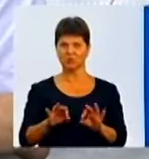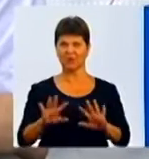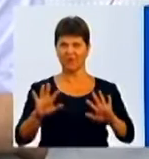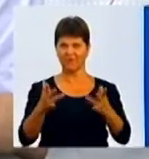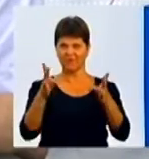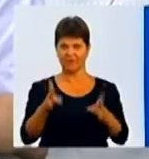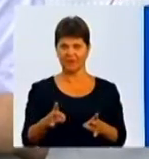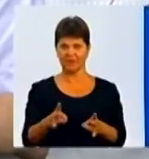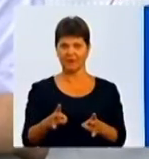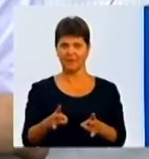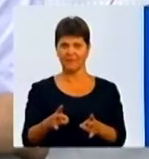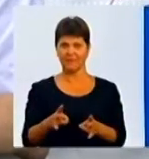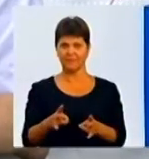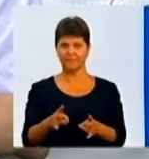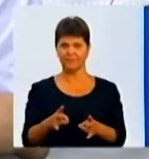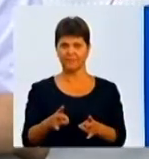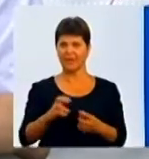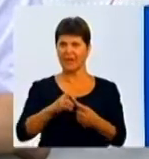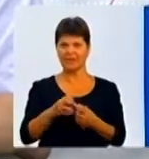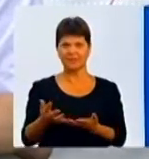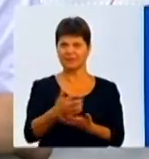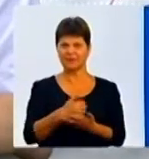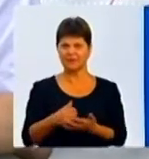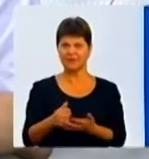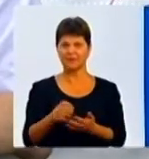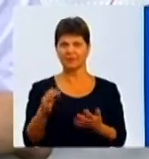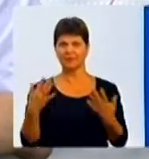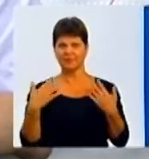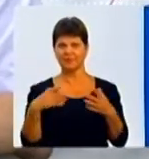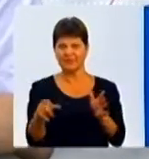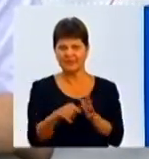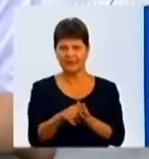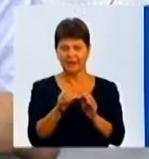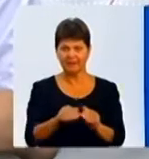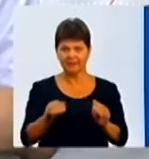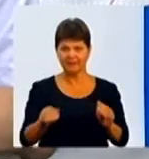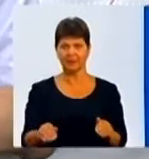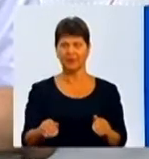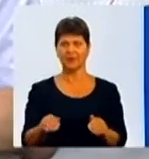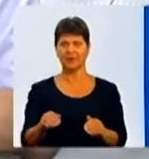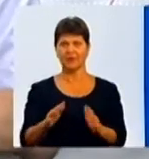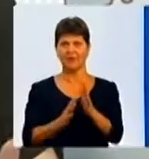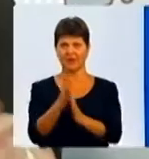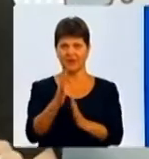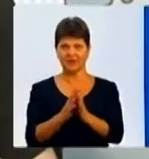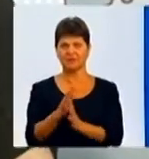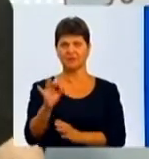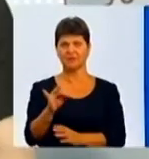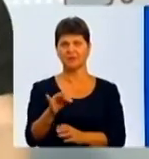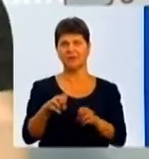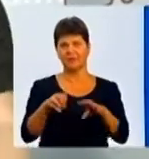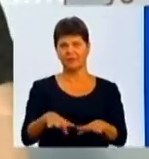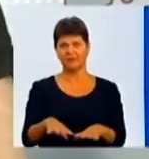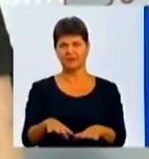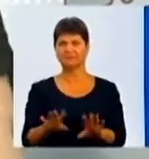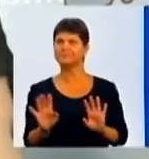не так гриби збирали, як відпочивали, з дітьми вивезли в ліс і йдуть. Ну і вирішили заодно грибів позбирати. Ні, ми то